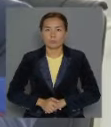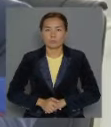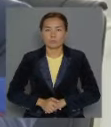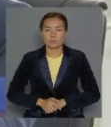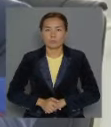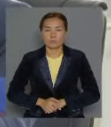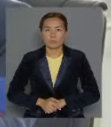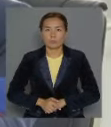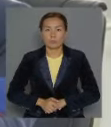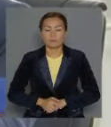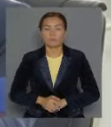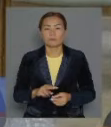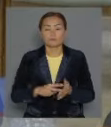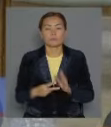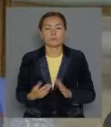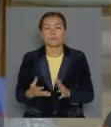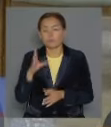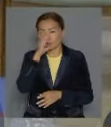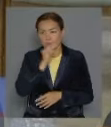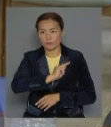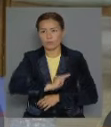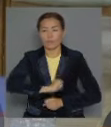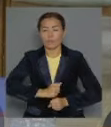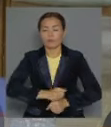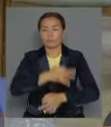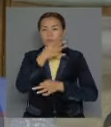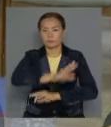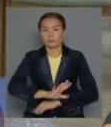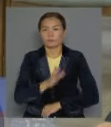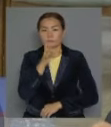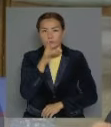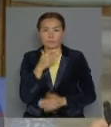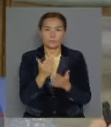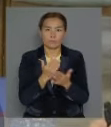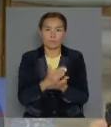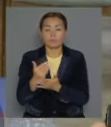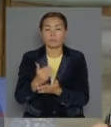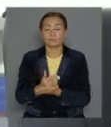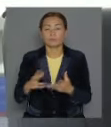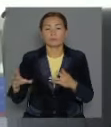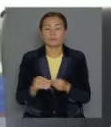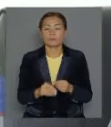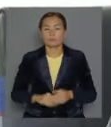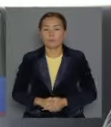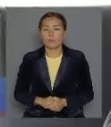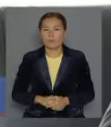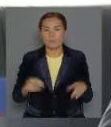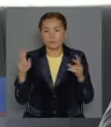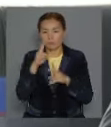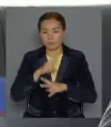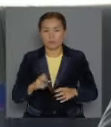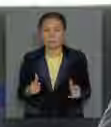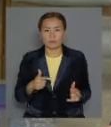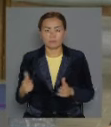басқасы жеткілікті. Сондықтан біз қай уақытта да осы бағдарламаларда мысалы бірігіп қарауға